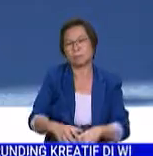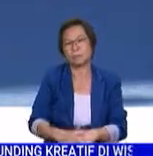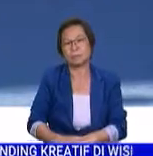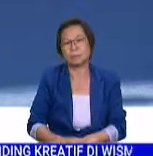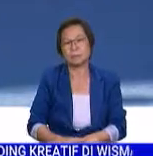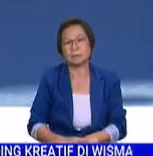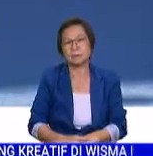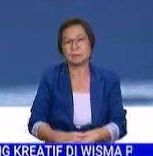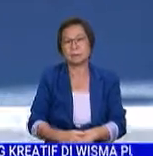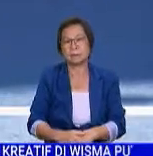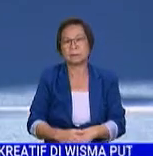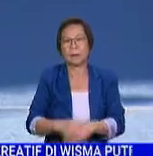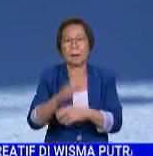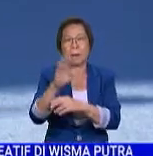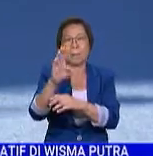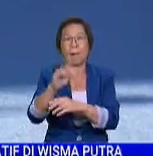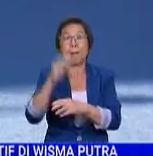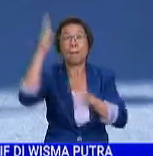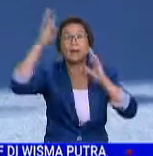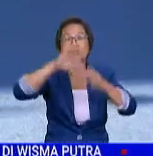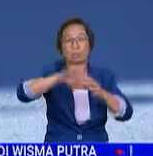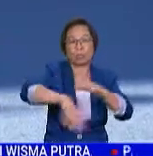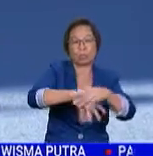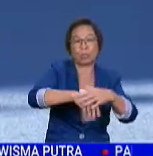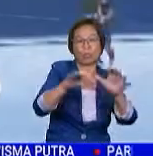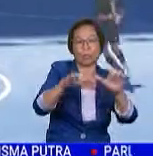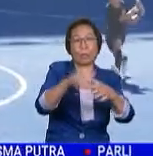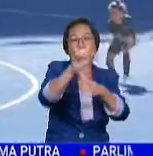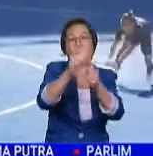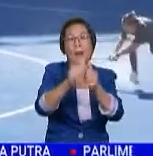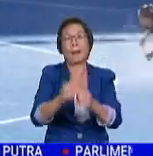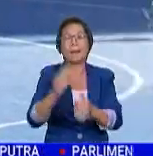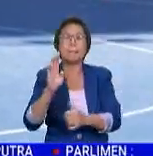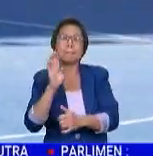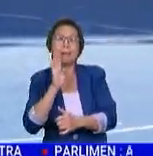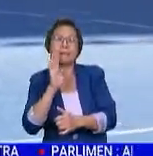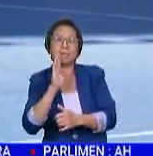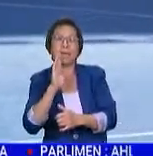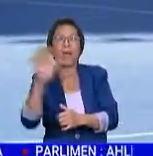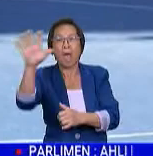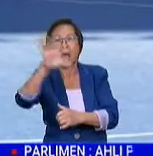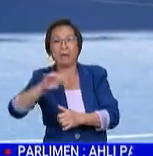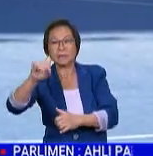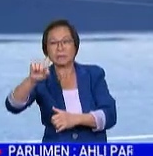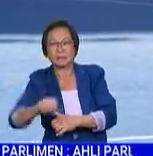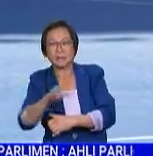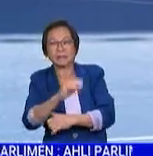Di Bhubaneswar, Malaysia diundi dalam kumpulan A bersama Belgium, Afrika Selatan dan Chile.